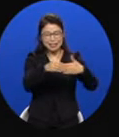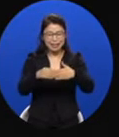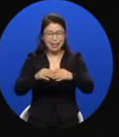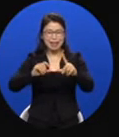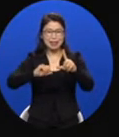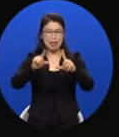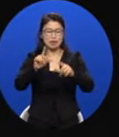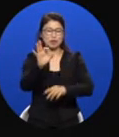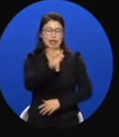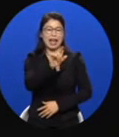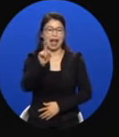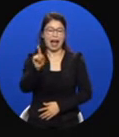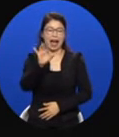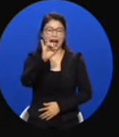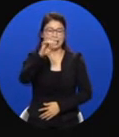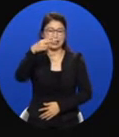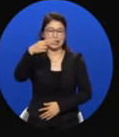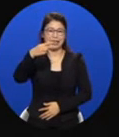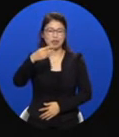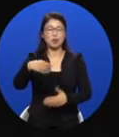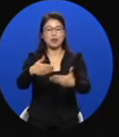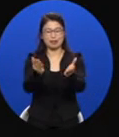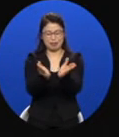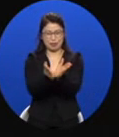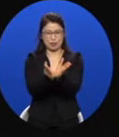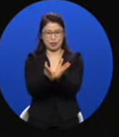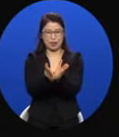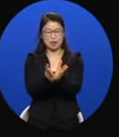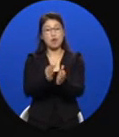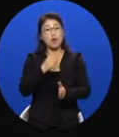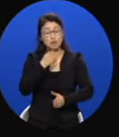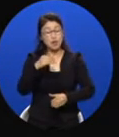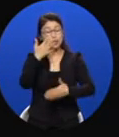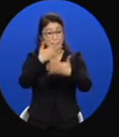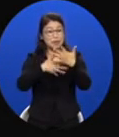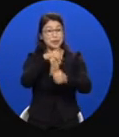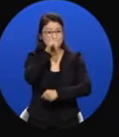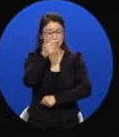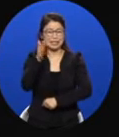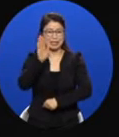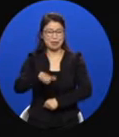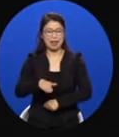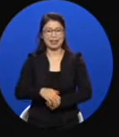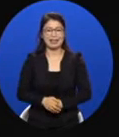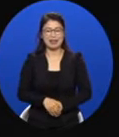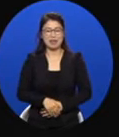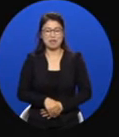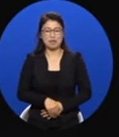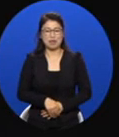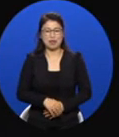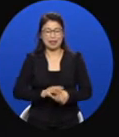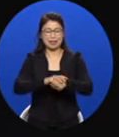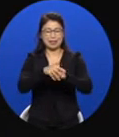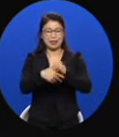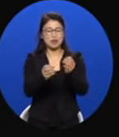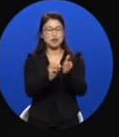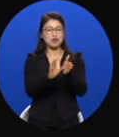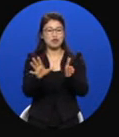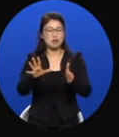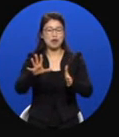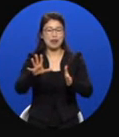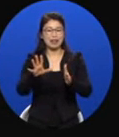거의 아니었는가 이렇게 보고 있습니다. 물론 이제 드라마도 있고 있었지만 한류 스타들이 있었습니다. 그 한류